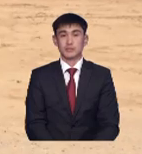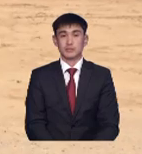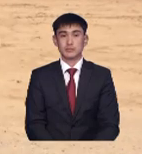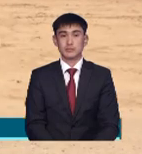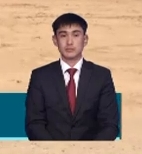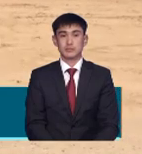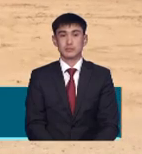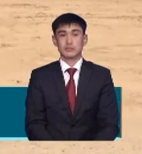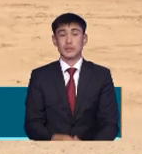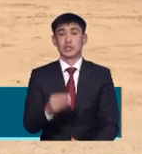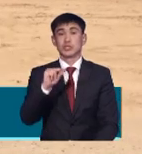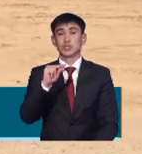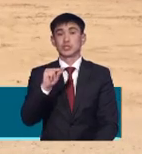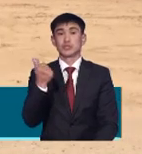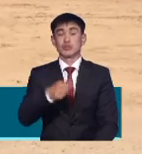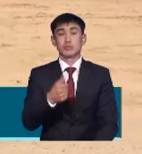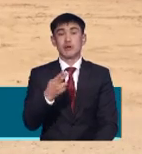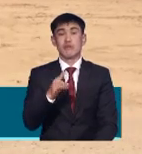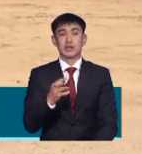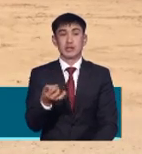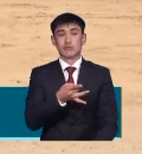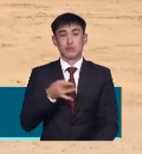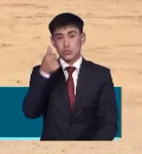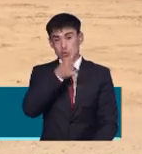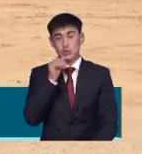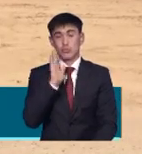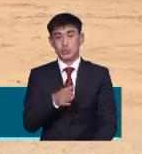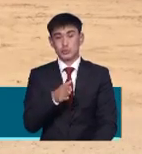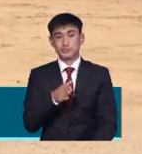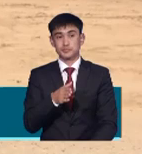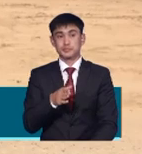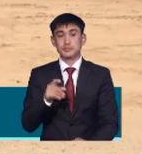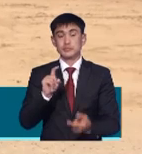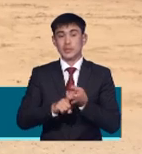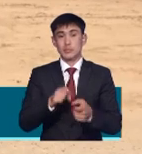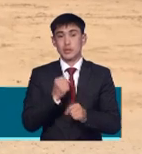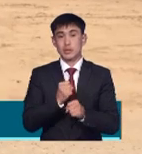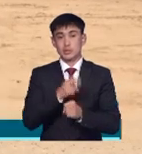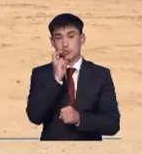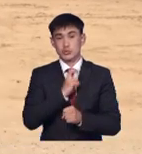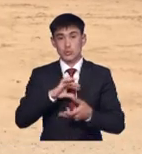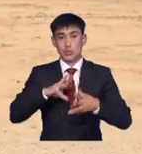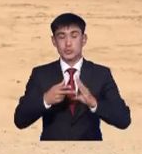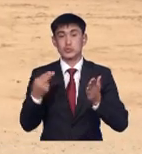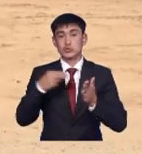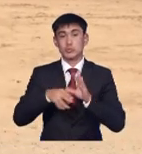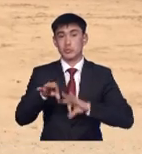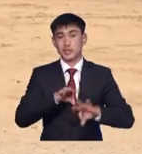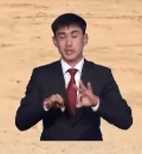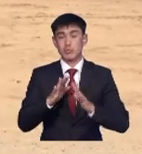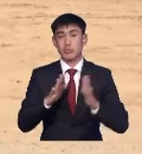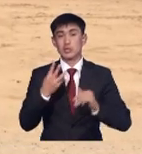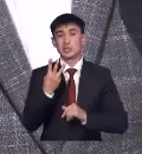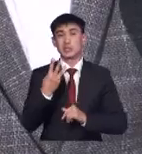года в четвёртом квартале этого года мы намерены уже подключить линию переработки отходов общая стоимость проекта составляет